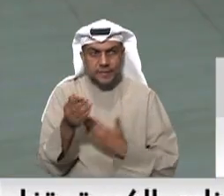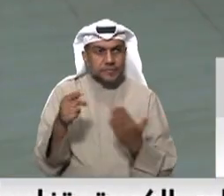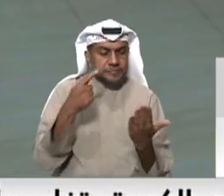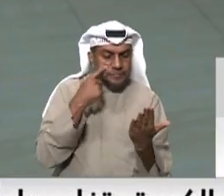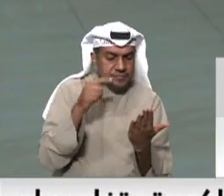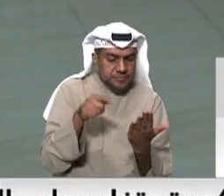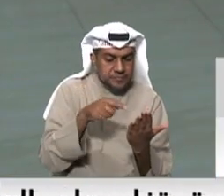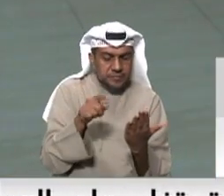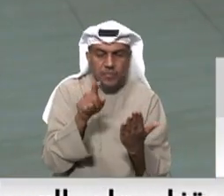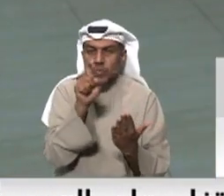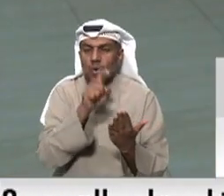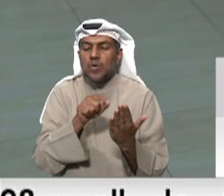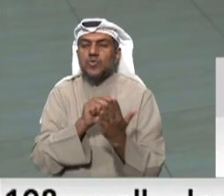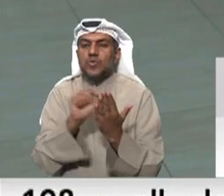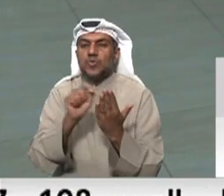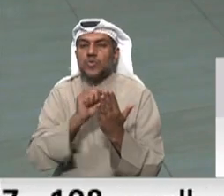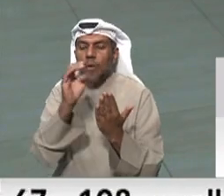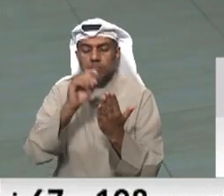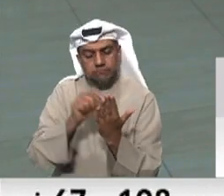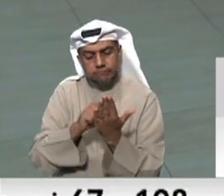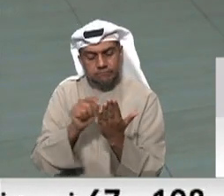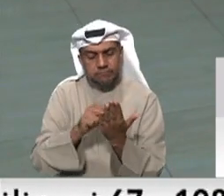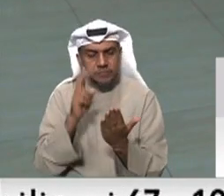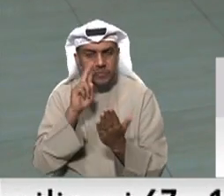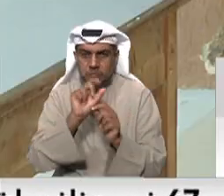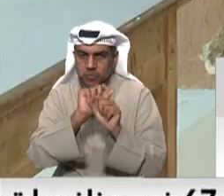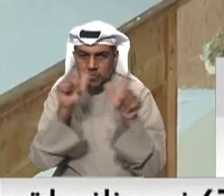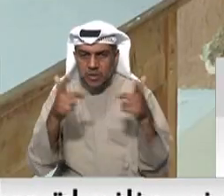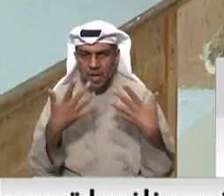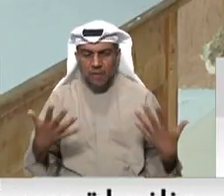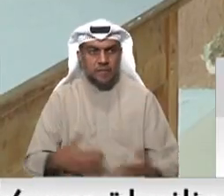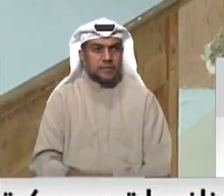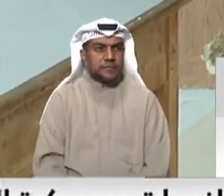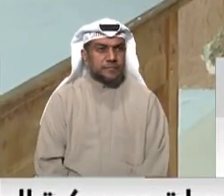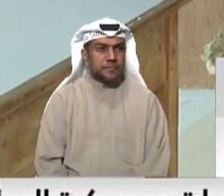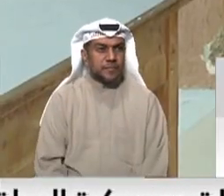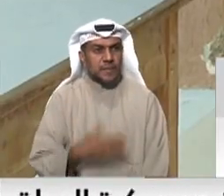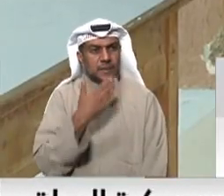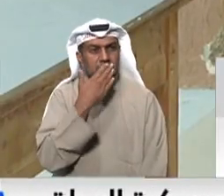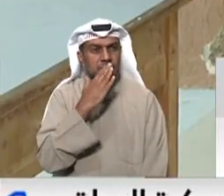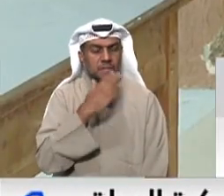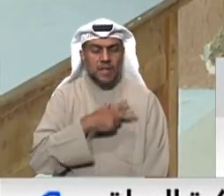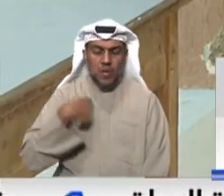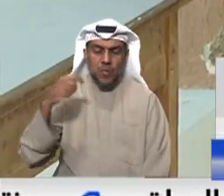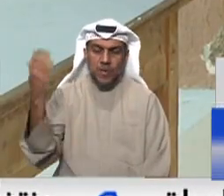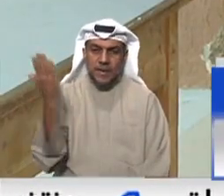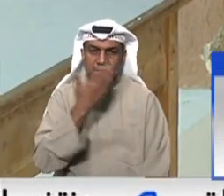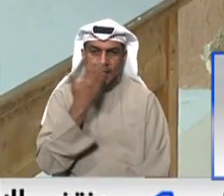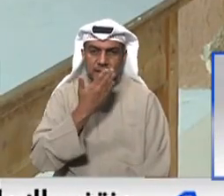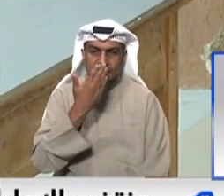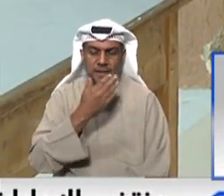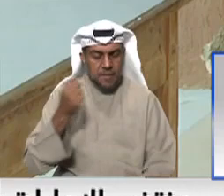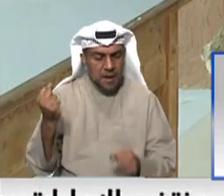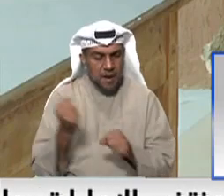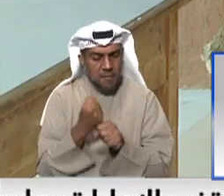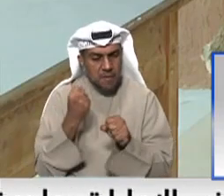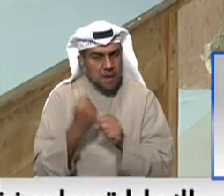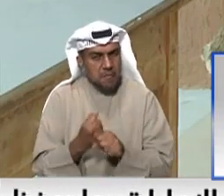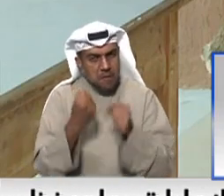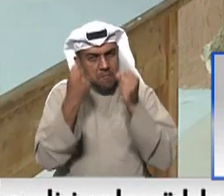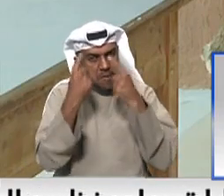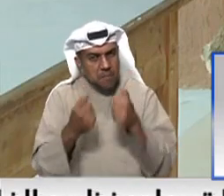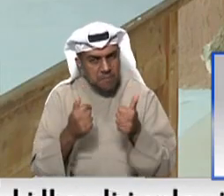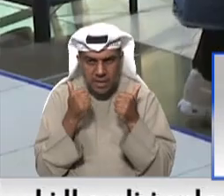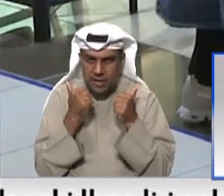حل ه الاسئله وهذا شفناه واضح قدامنا لله الحمد يعني وزاره التربيه يعني قاعد تقوم بادوارها بشكل جيد